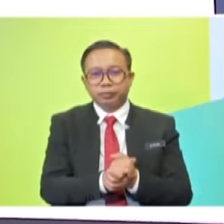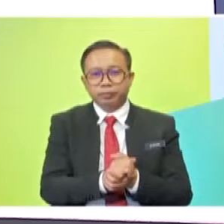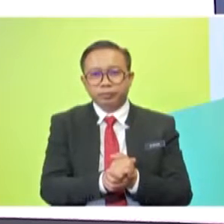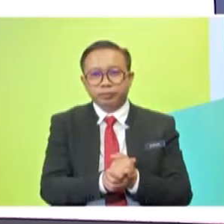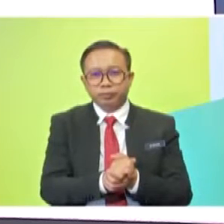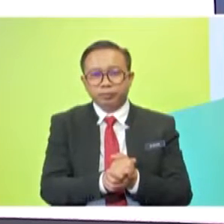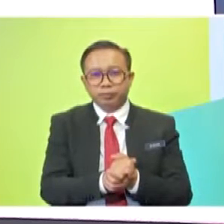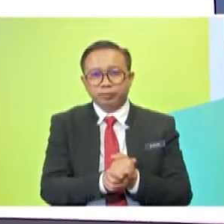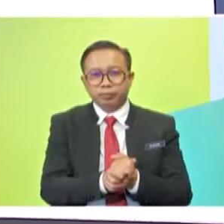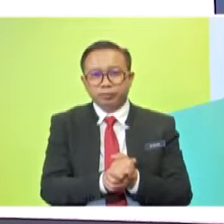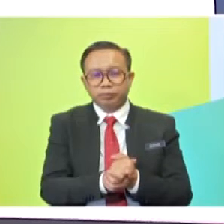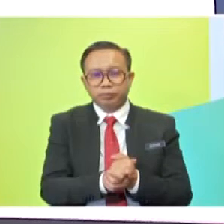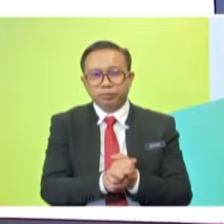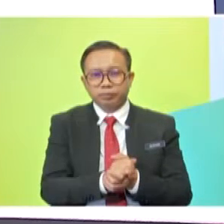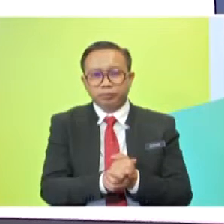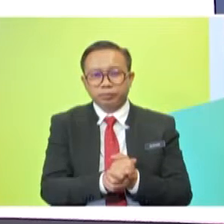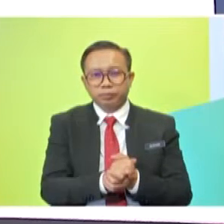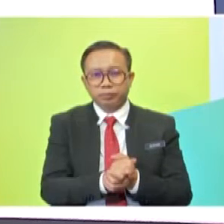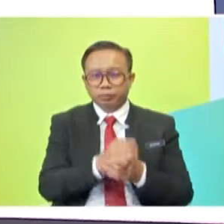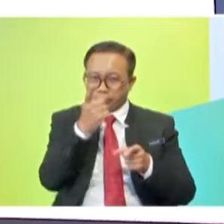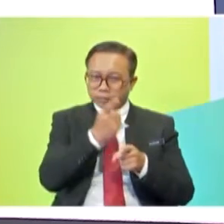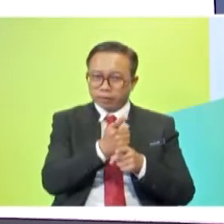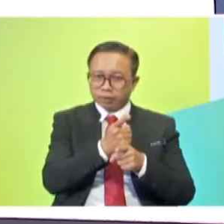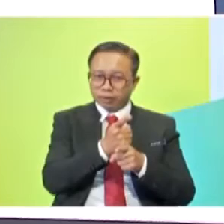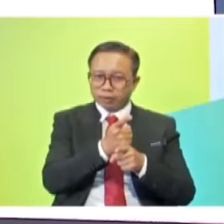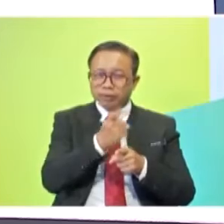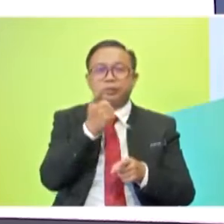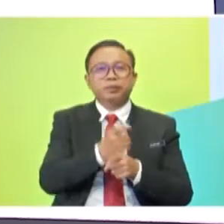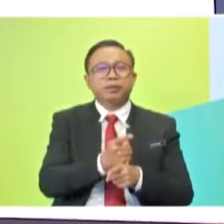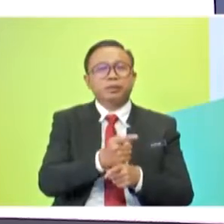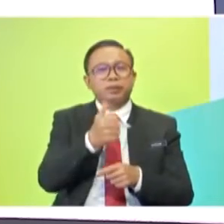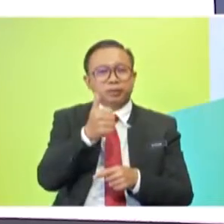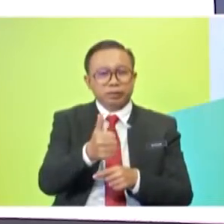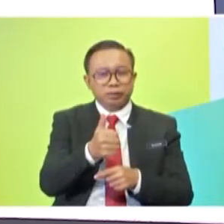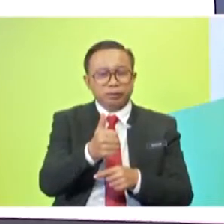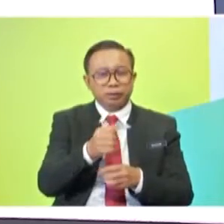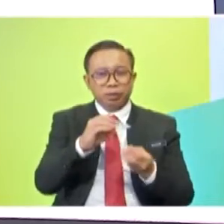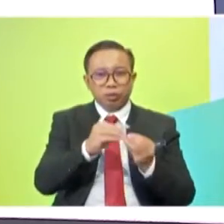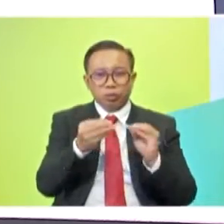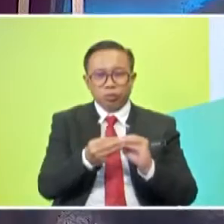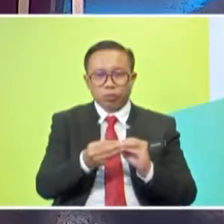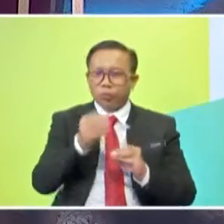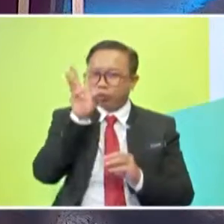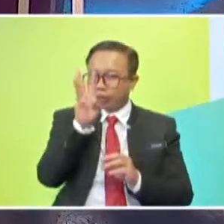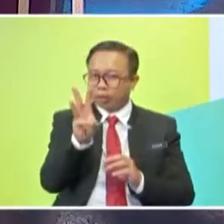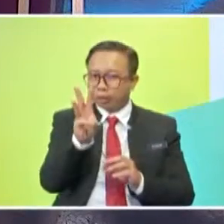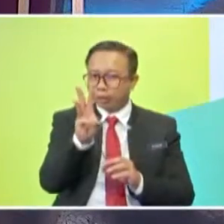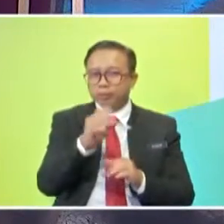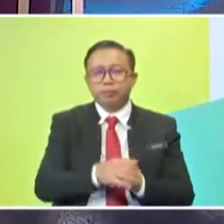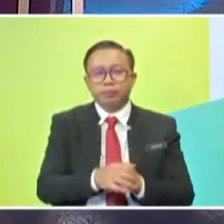nih Betul tak sego betul-betul temui murid itu adalah nombok 6